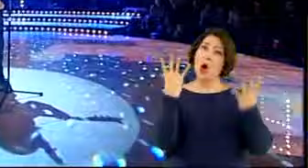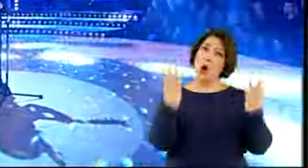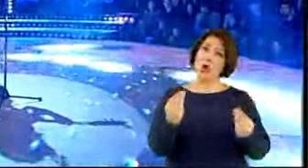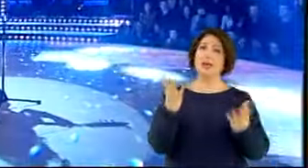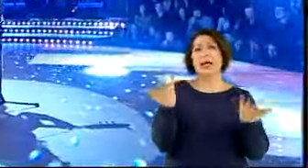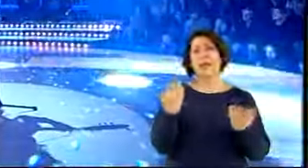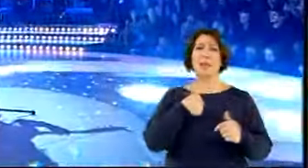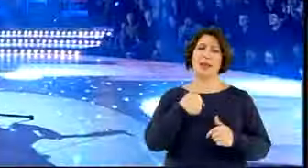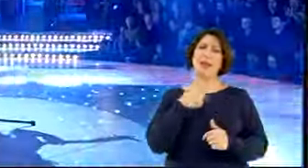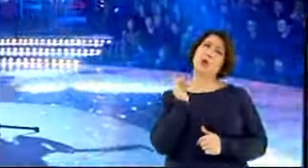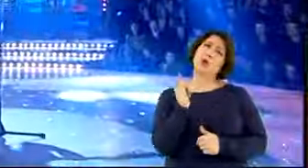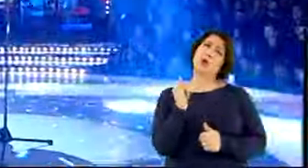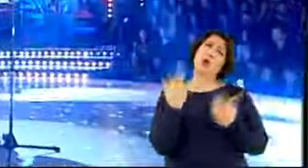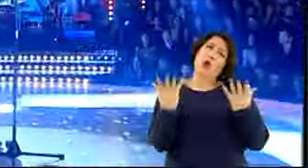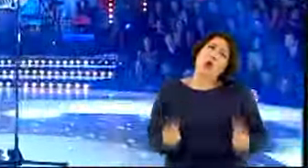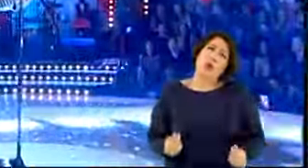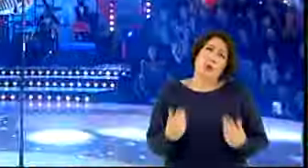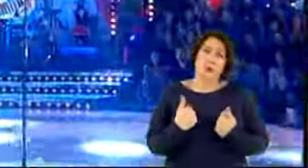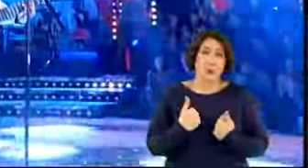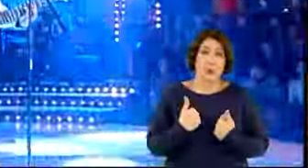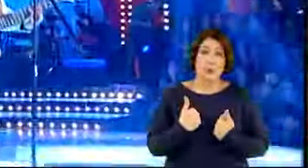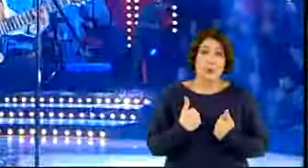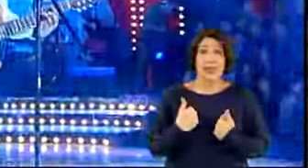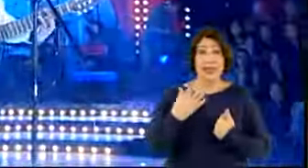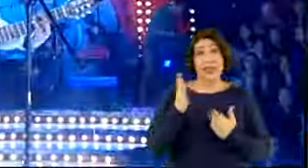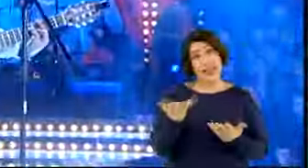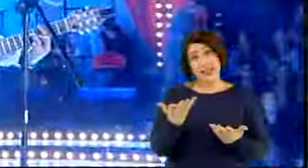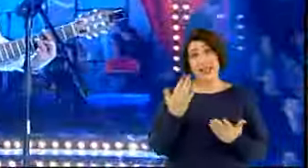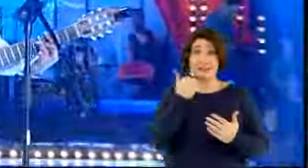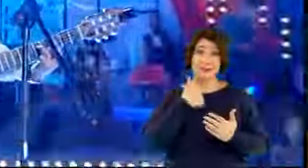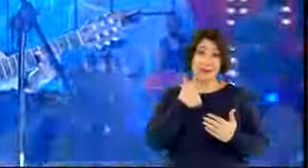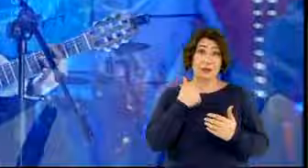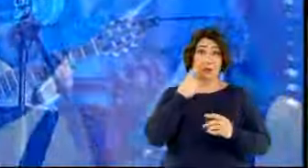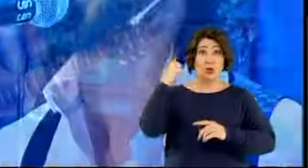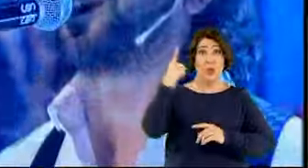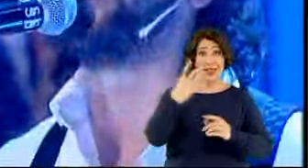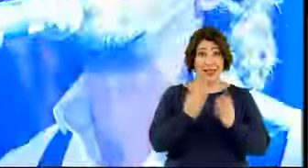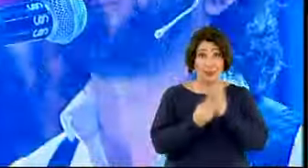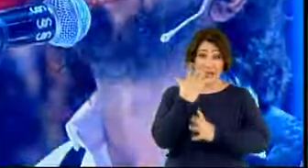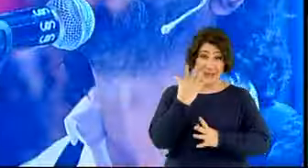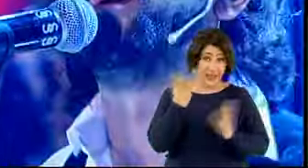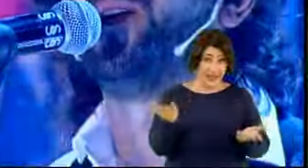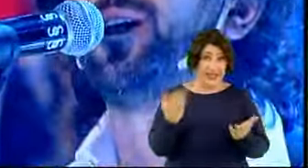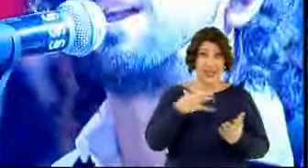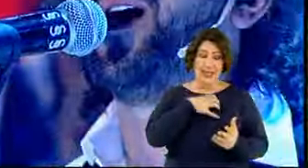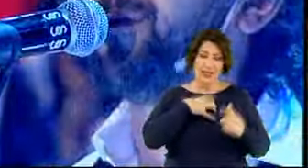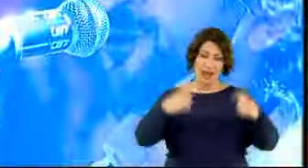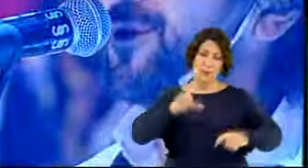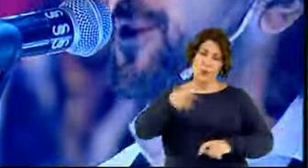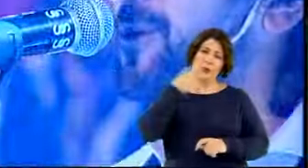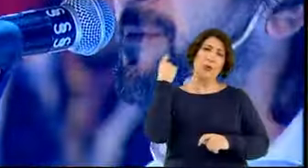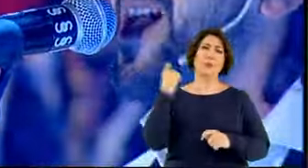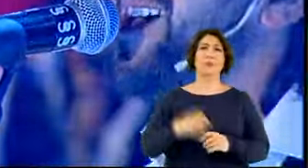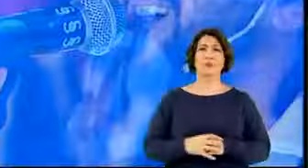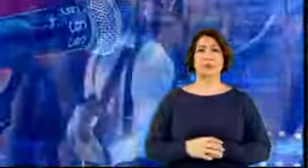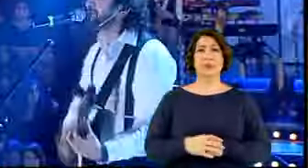iyi ol zaten ben en kötü olurum, yalanlar cumhuriyetinde kendime bir yer